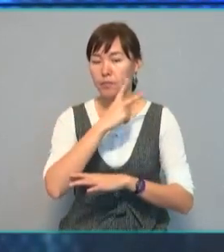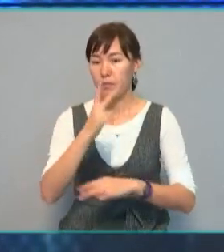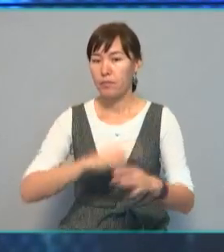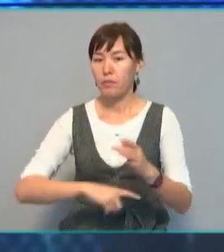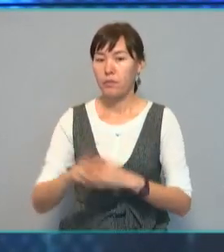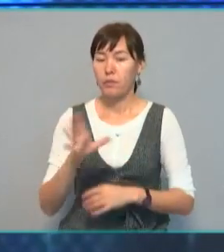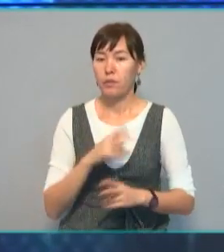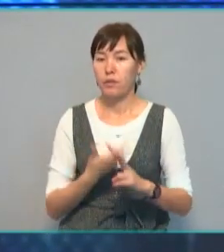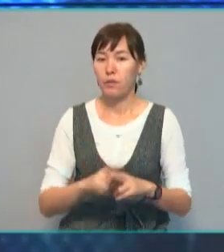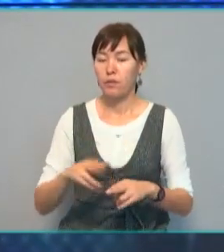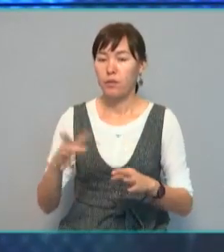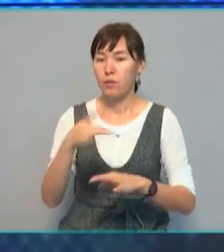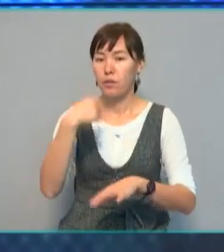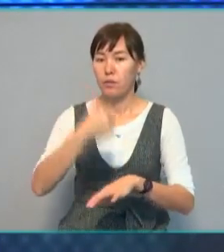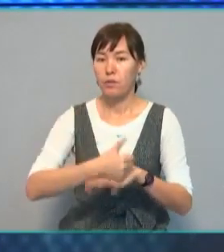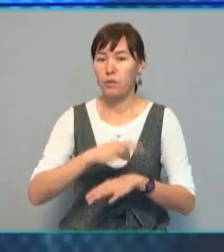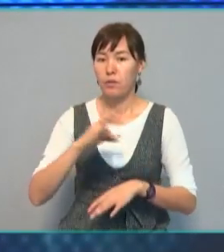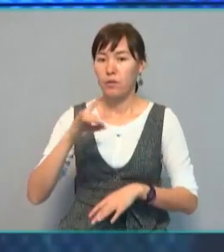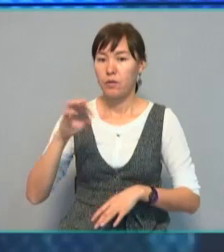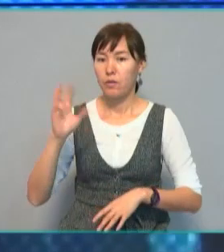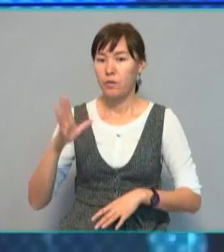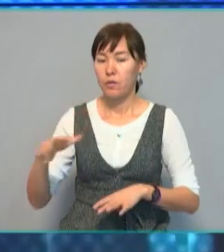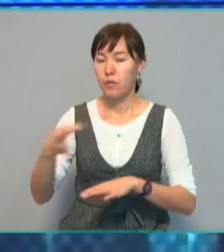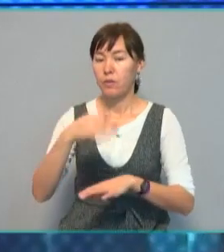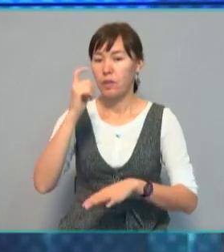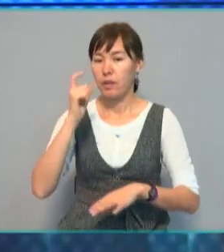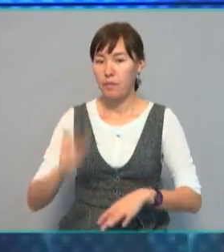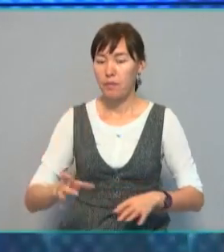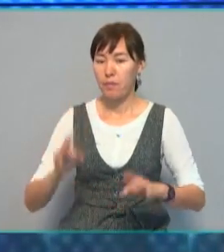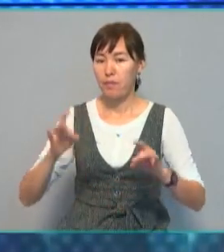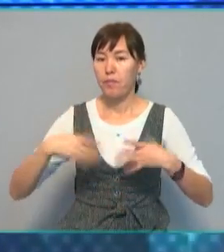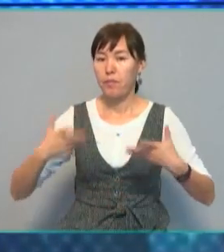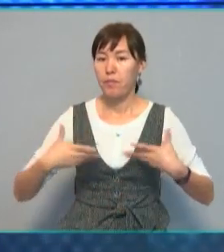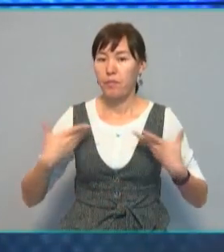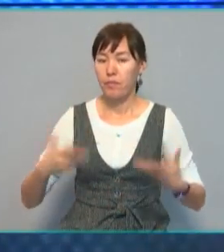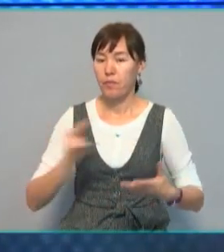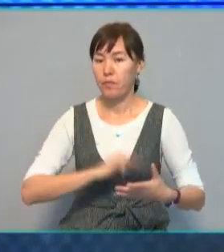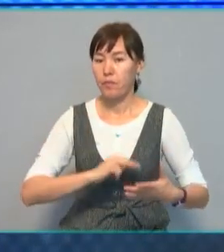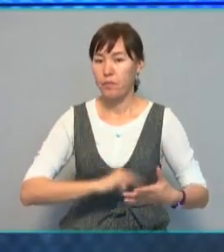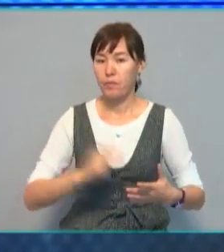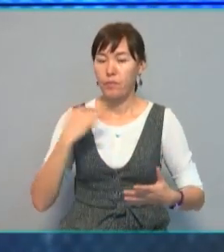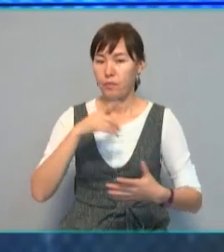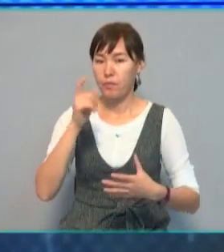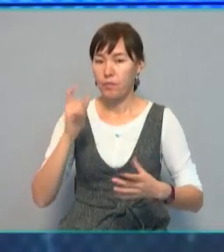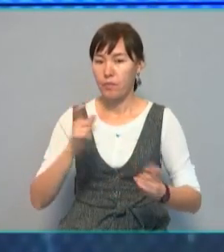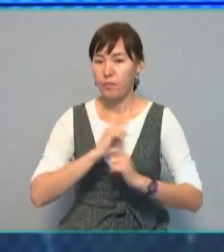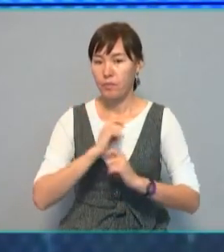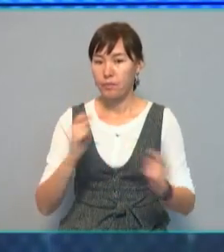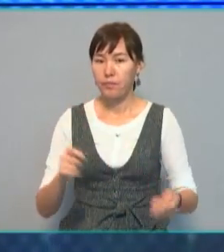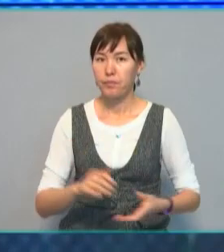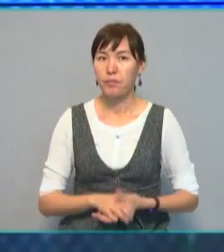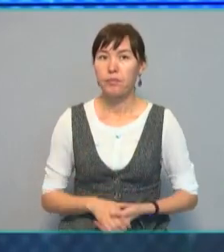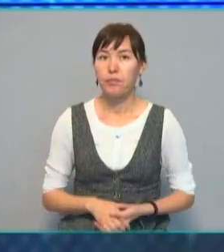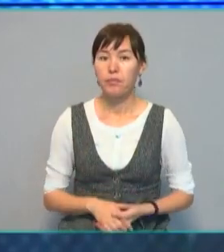көрсетуден басталды. Онда аудан әкімі Бақытбек Танагөзов аймақ тұрғындарын айтулы күнмен құттықтап, еңбегі еленген бірқатар азаматтарды